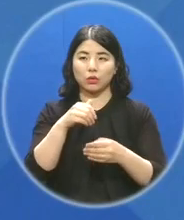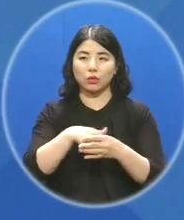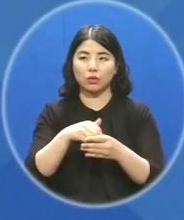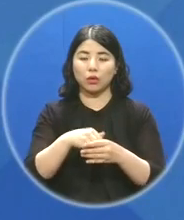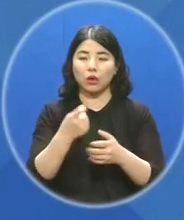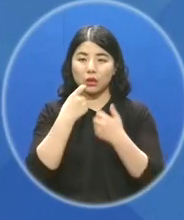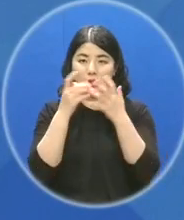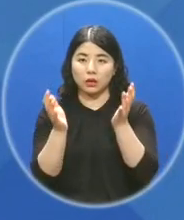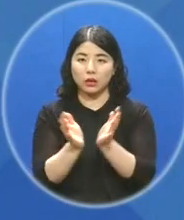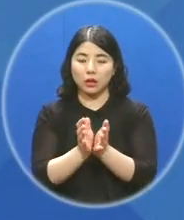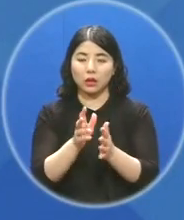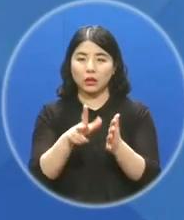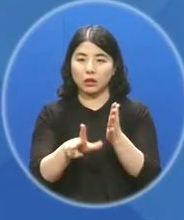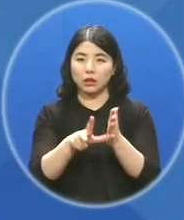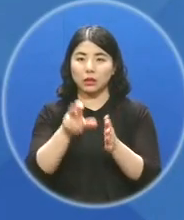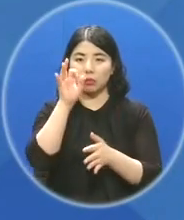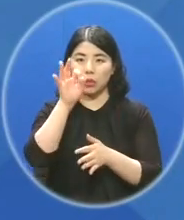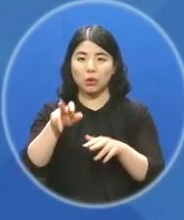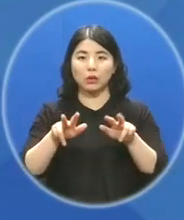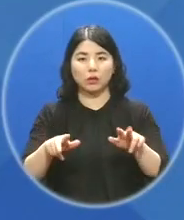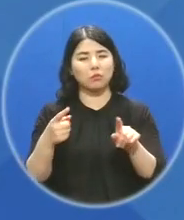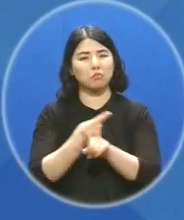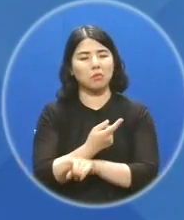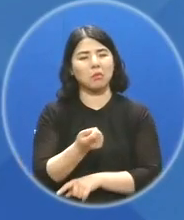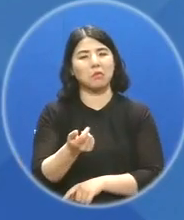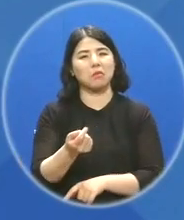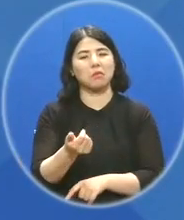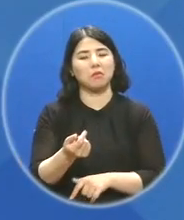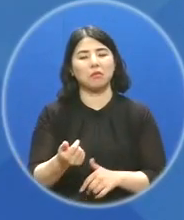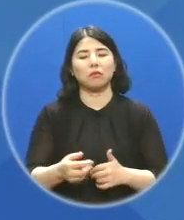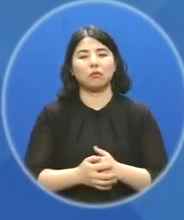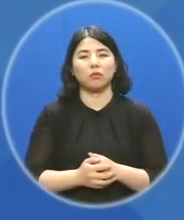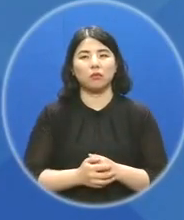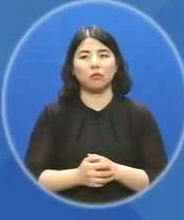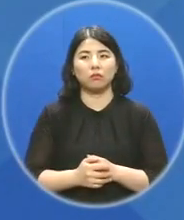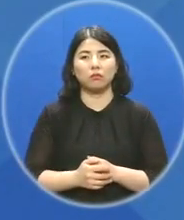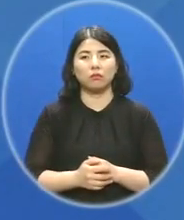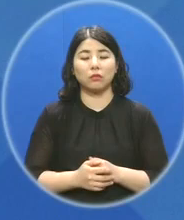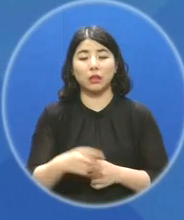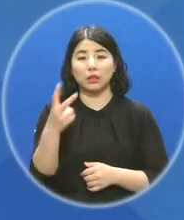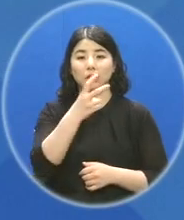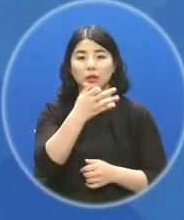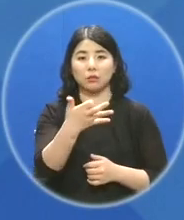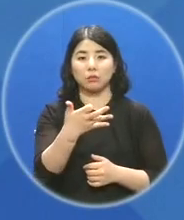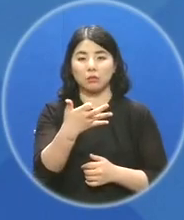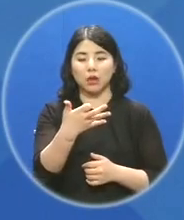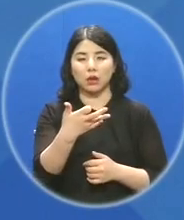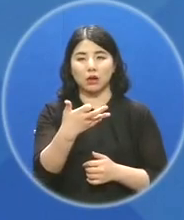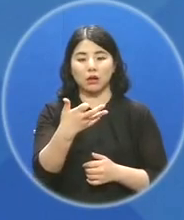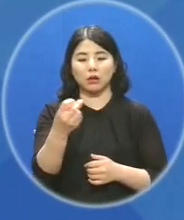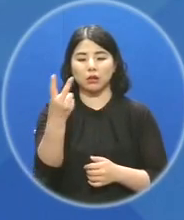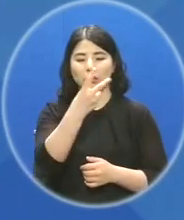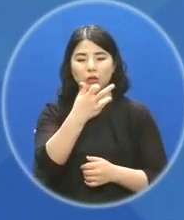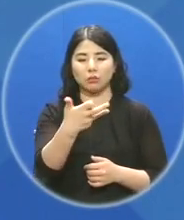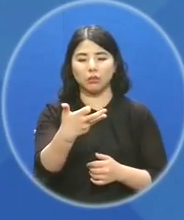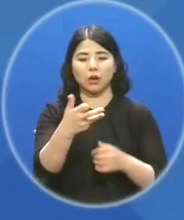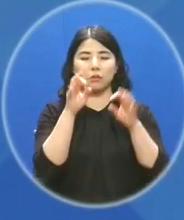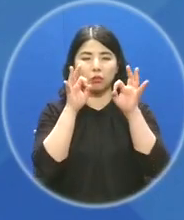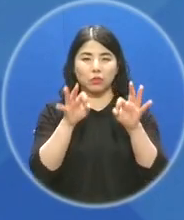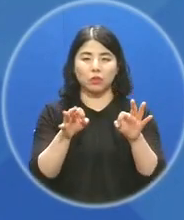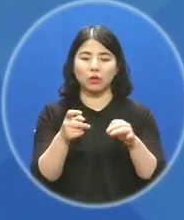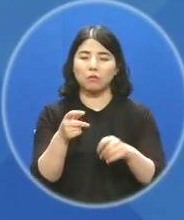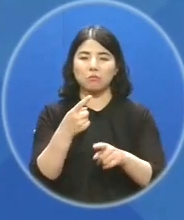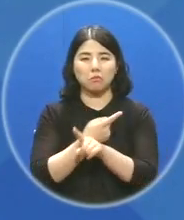더불어민주당의 지침 보니까 지금 바뀐 게 별로 없어요. 그러니까 지금 2018년도고 제가 보니까